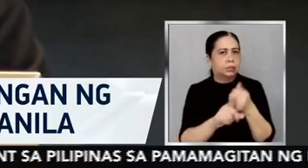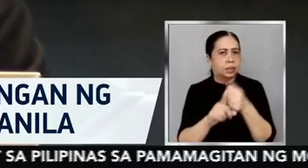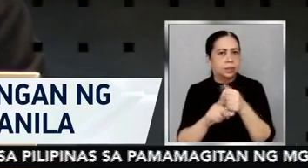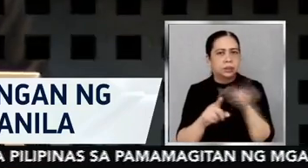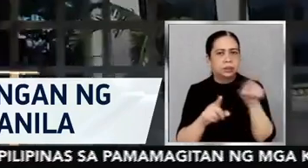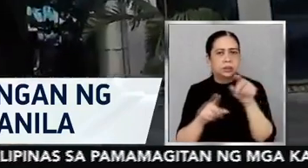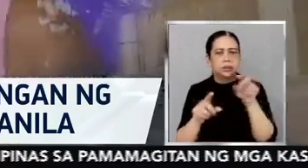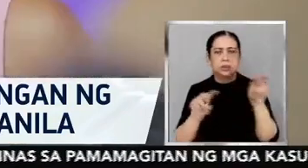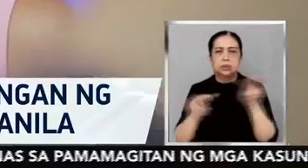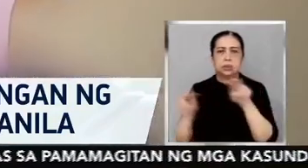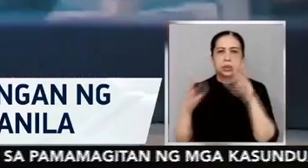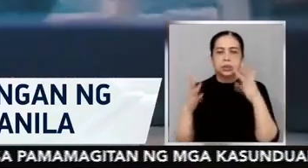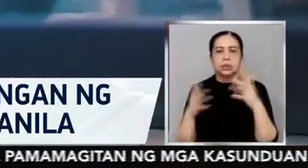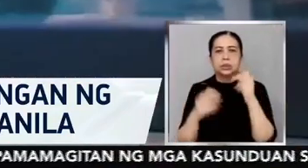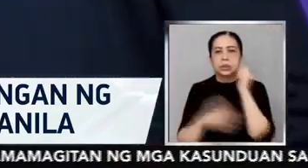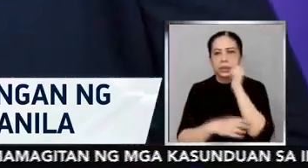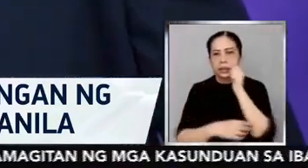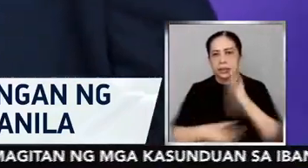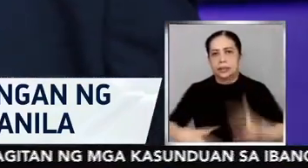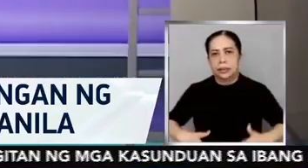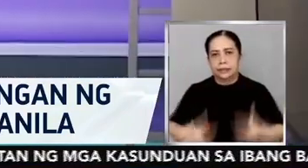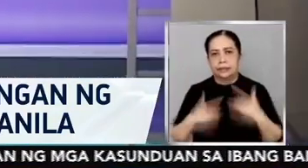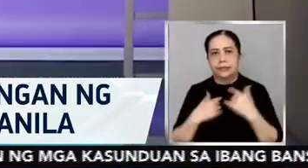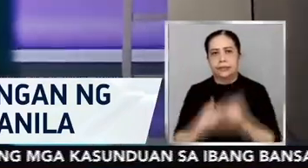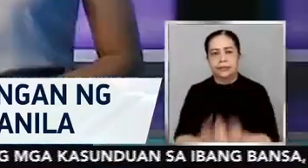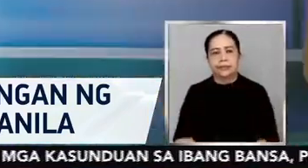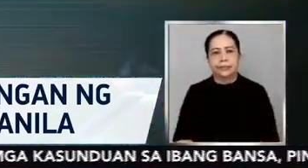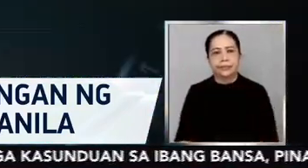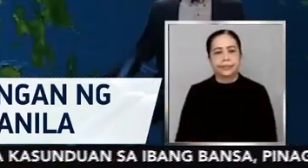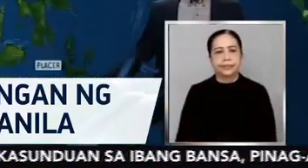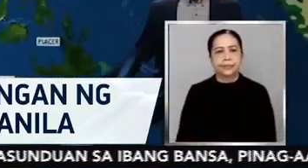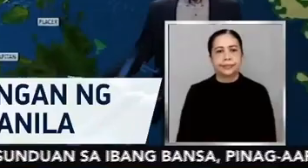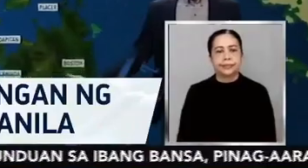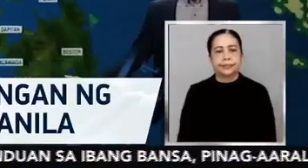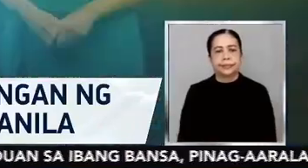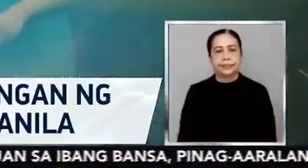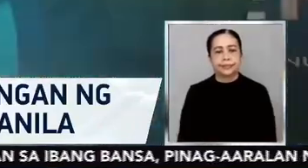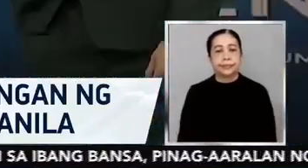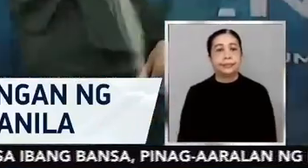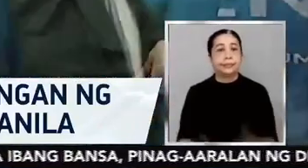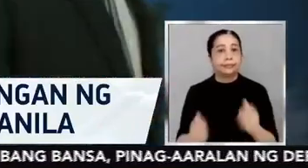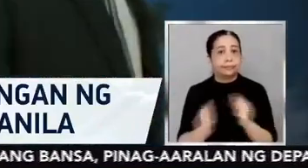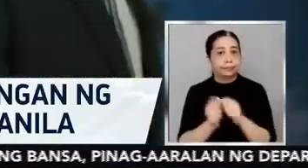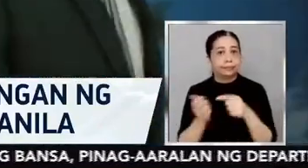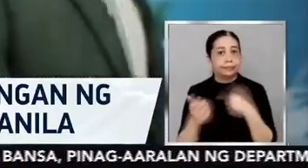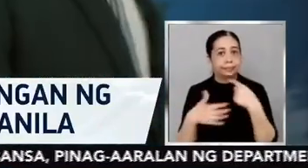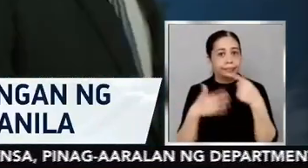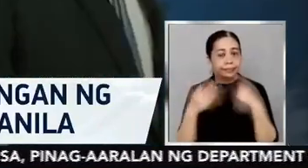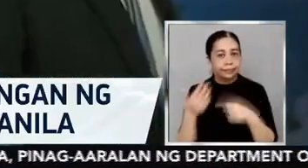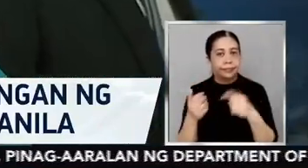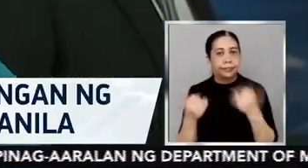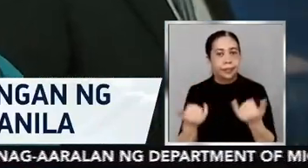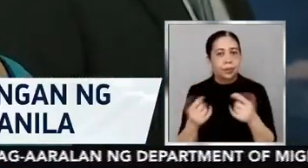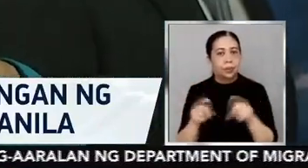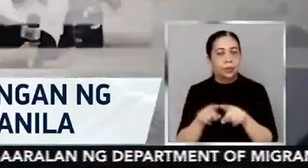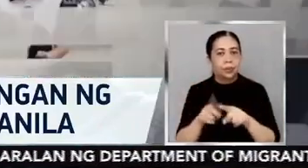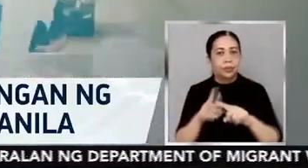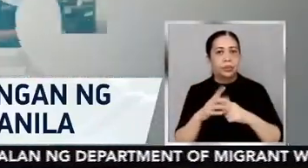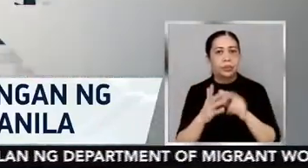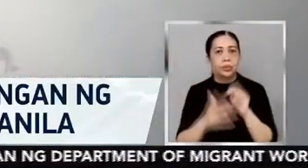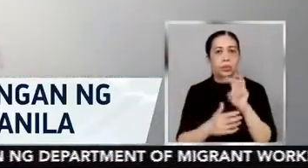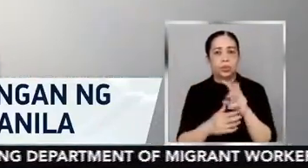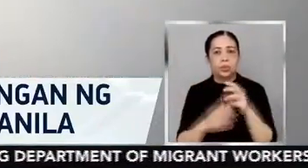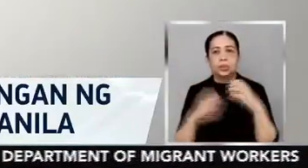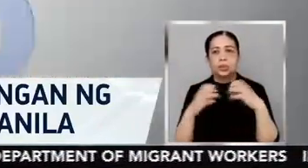lives. Asahan ang mga pagbabago nito. Bukod sa mga nabanggit, sa panahon ding ito inilunsad ang bagong GMA Integrated